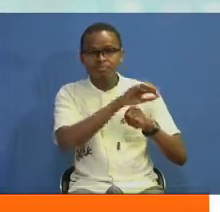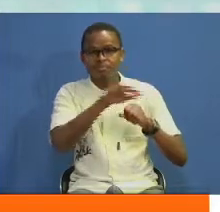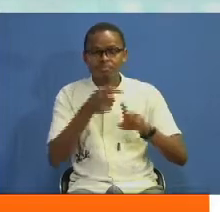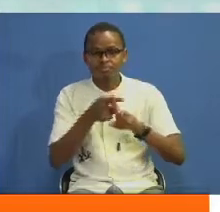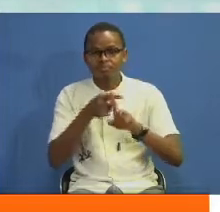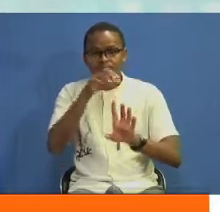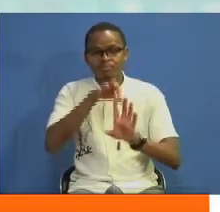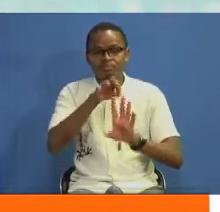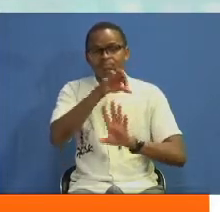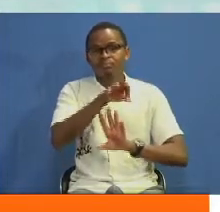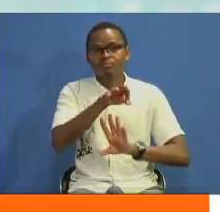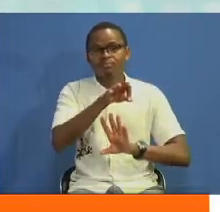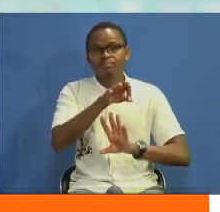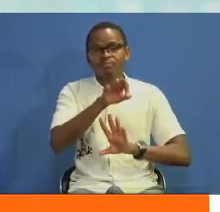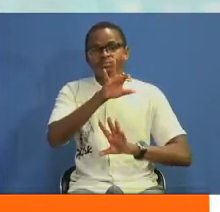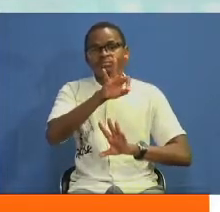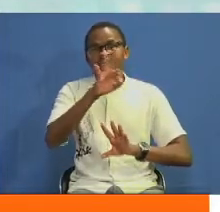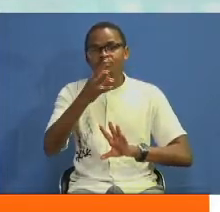kwa sampuli